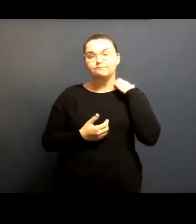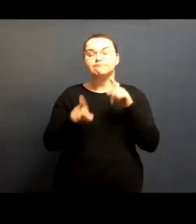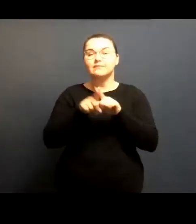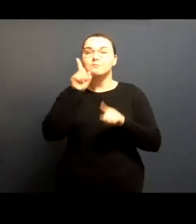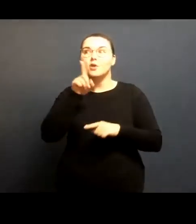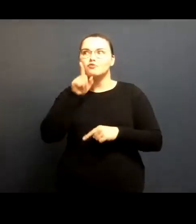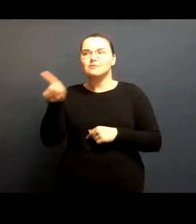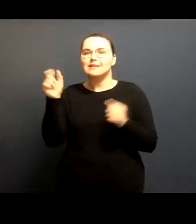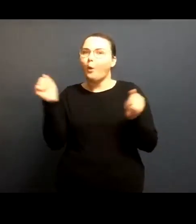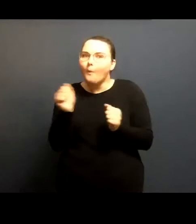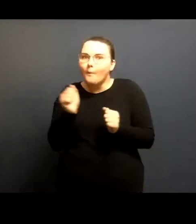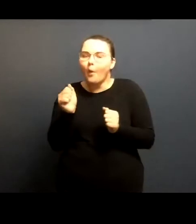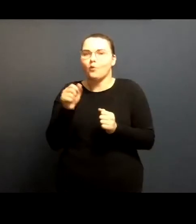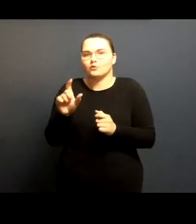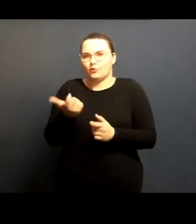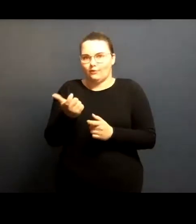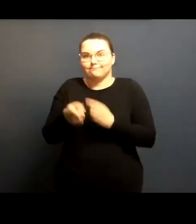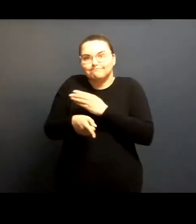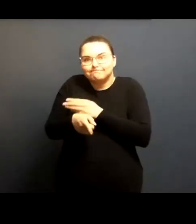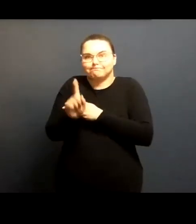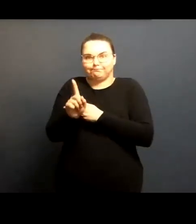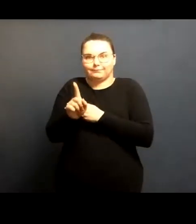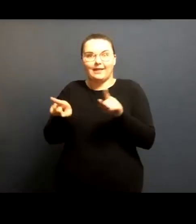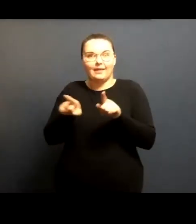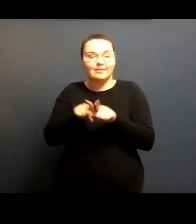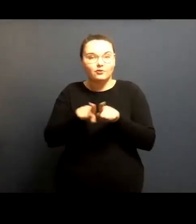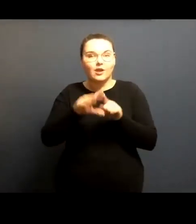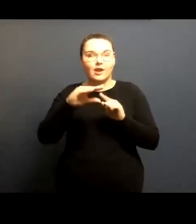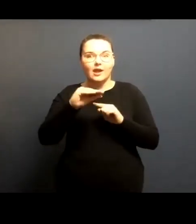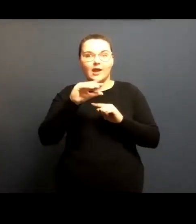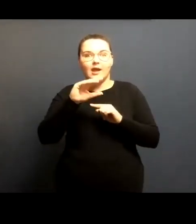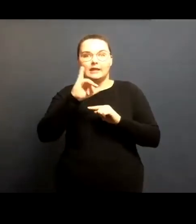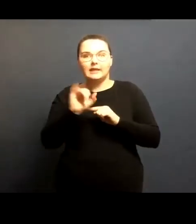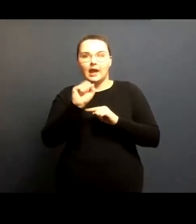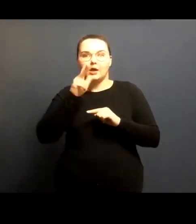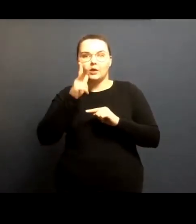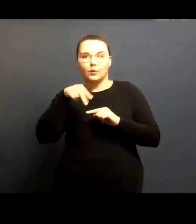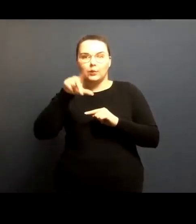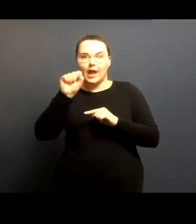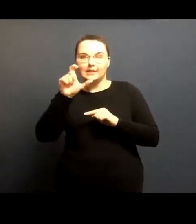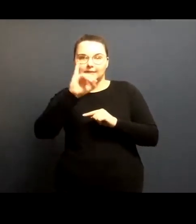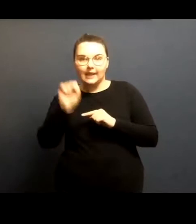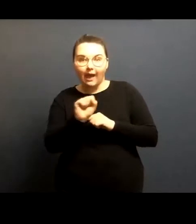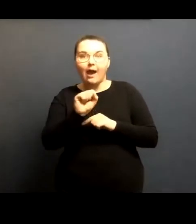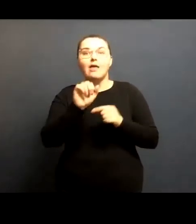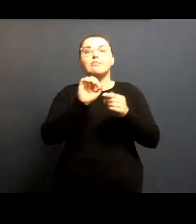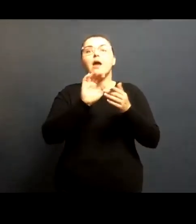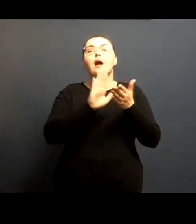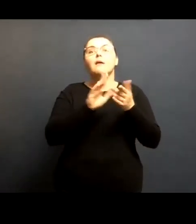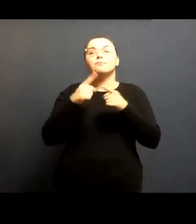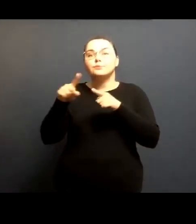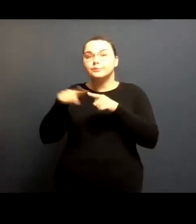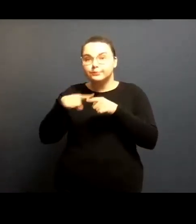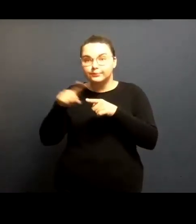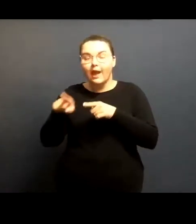erekcję i ejakulację, natomiast kobiety obawiają się o ocenę własnego wyglądu. Do tego wrócimy przy tych